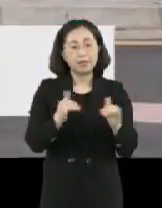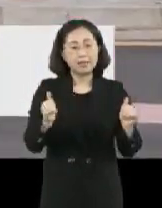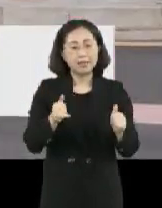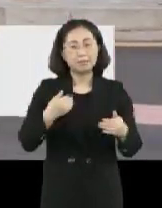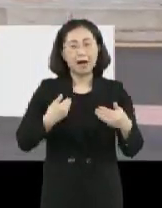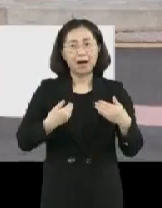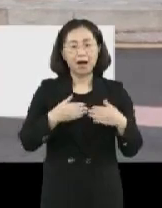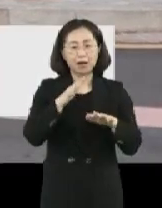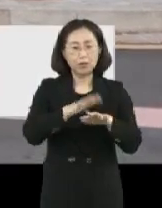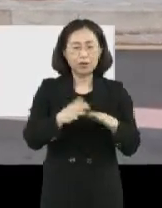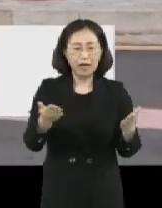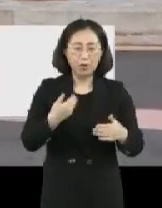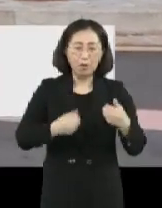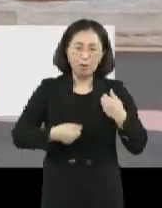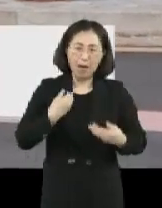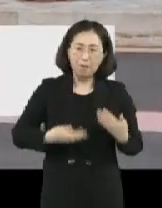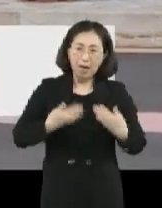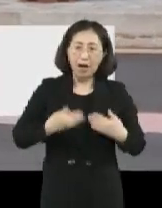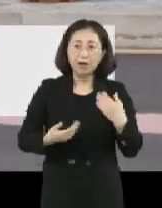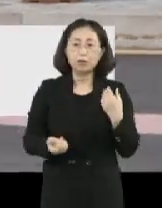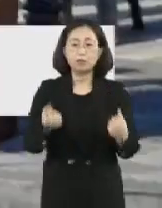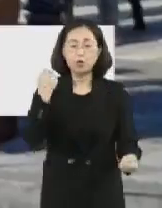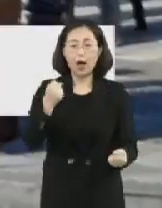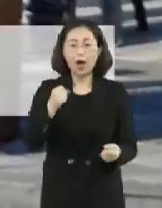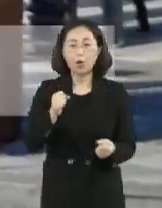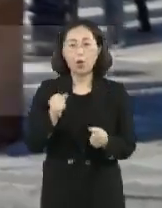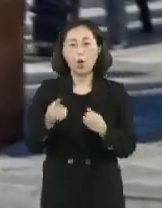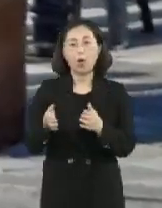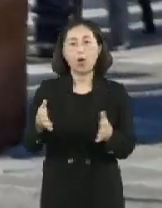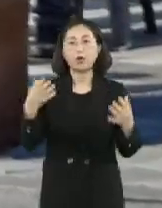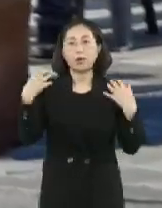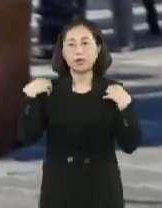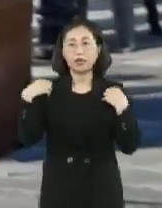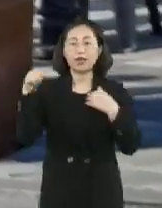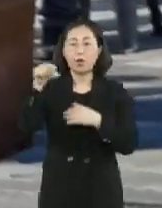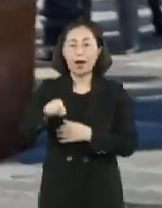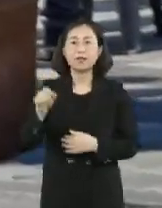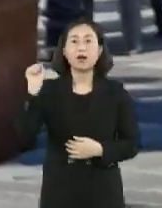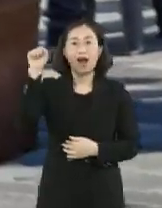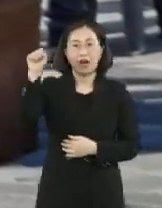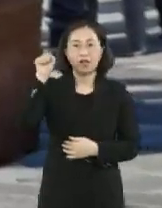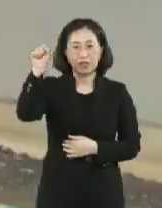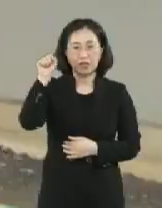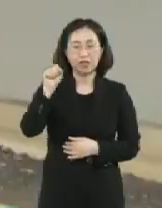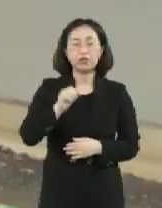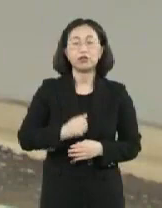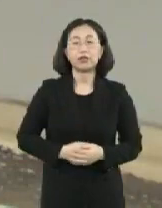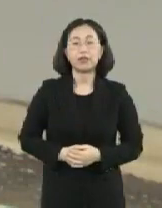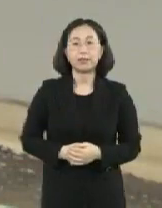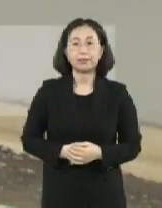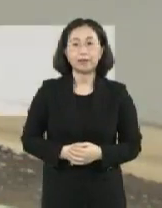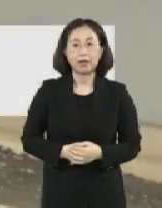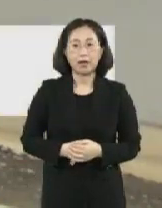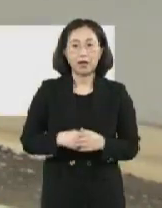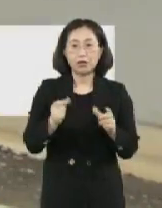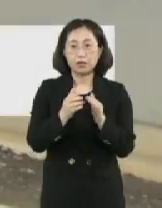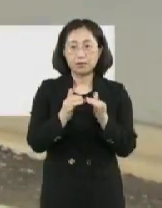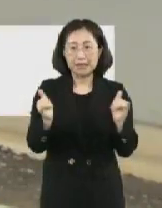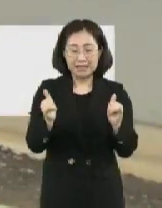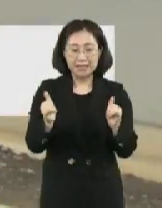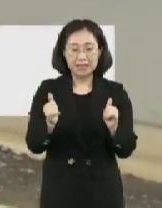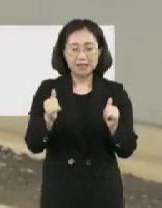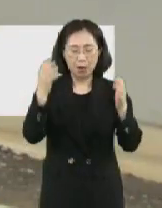농번기임에도 매일같이 도청을 찾아 반년 가까이 항의 집회를 이어가고 있습니다. 주민들이 고통이 심한 면에